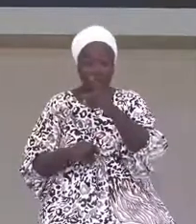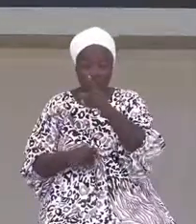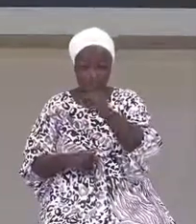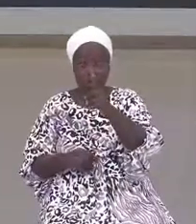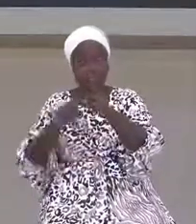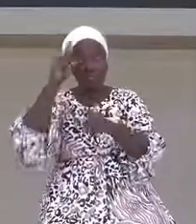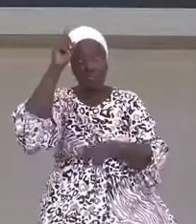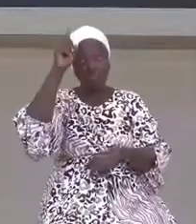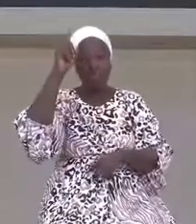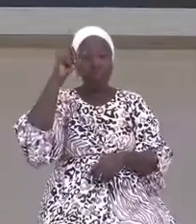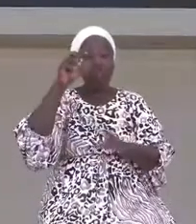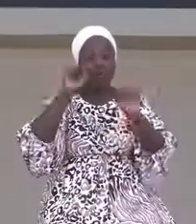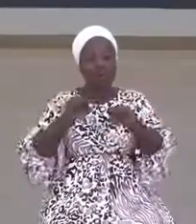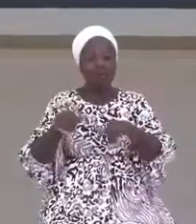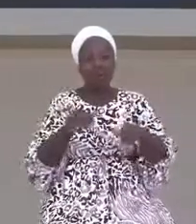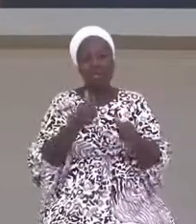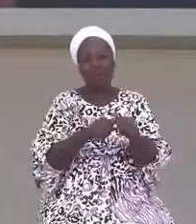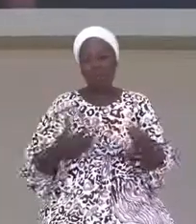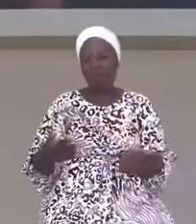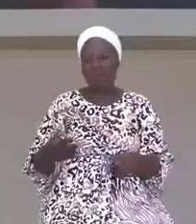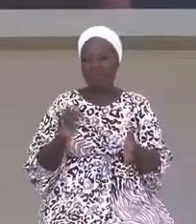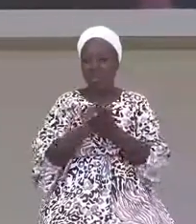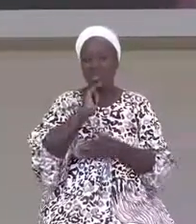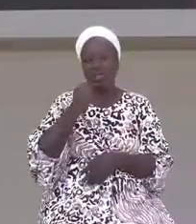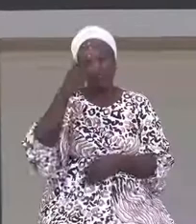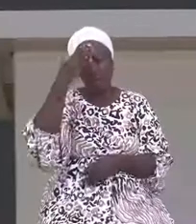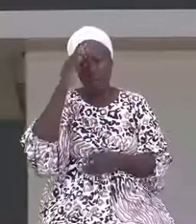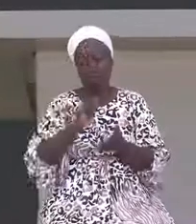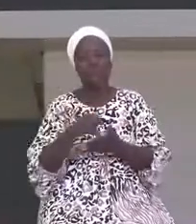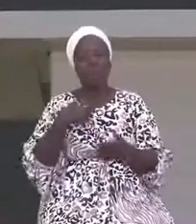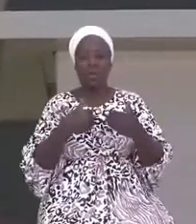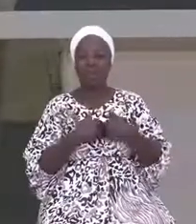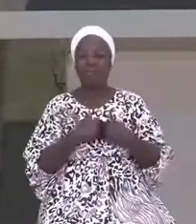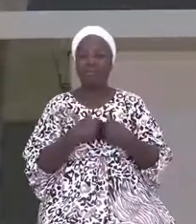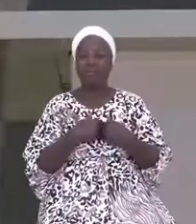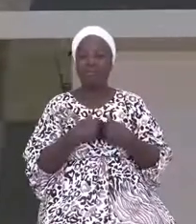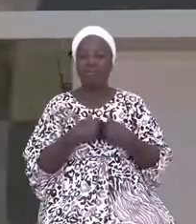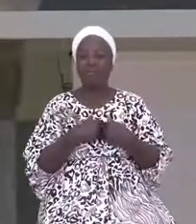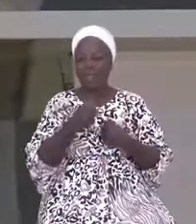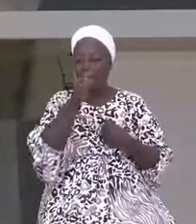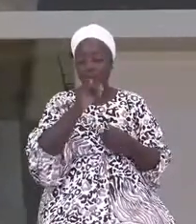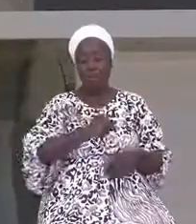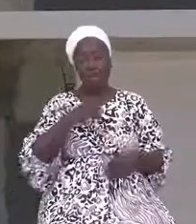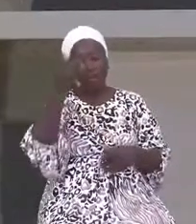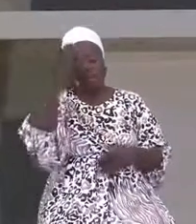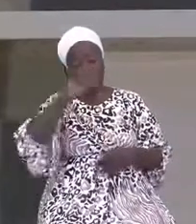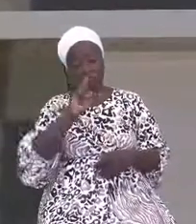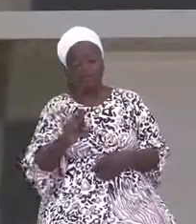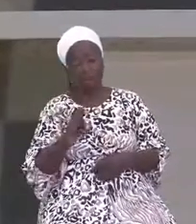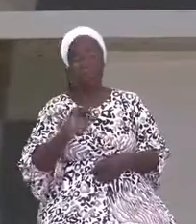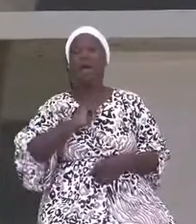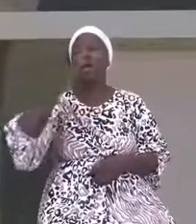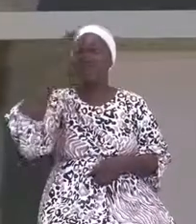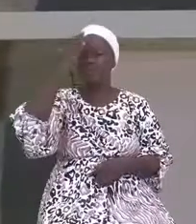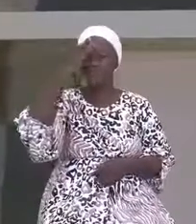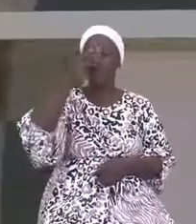tout. » Ça, c'est la connaissance que nous avons. Est-ce que je suis malade? Je reconnais que Dieu